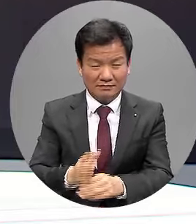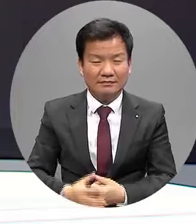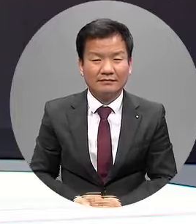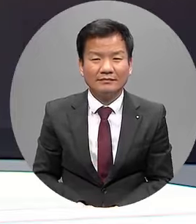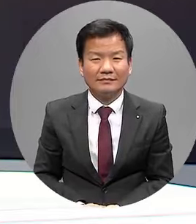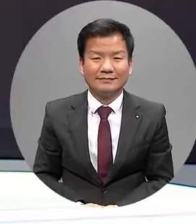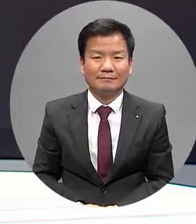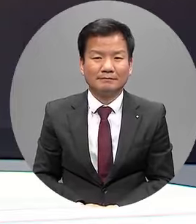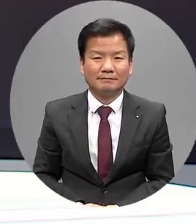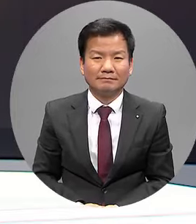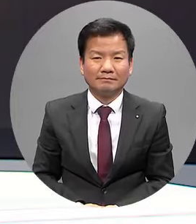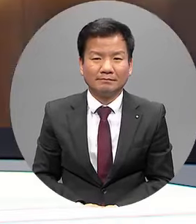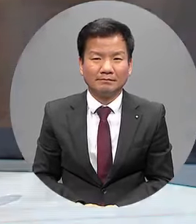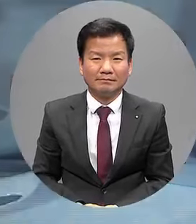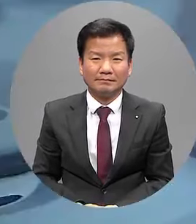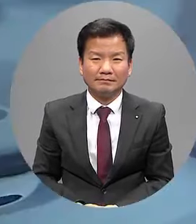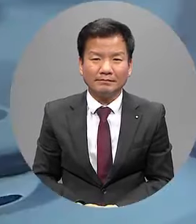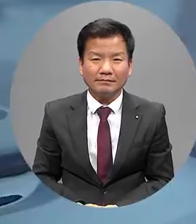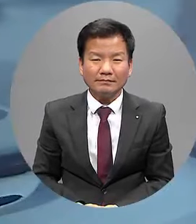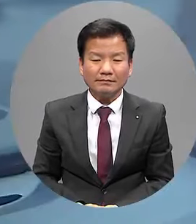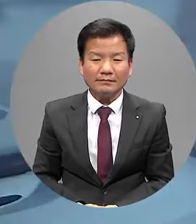기자가 보도합니다.